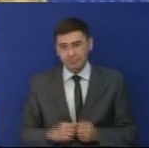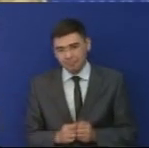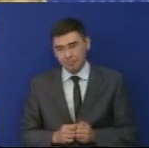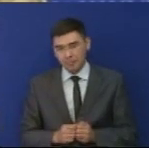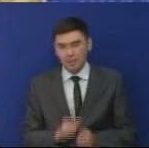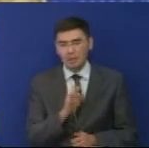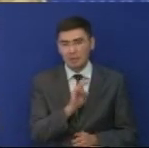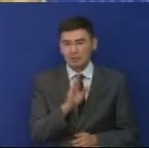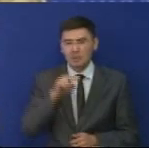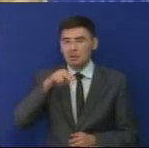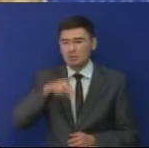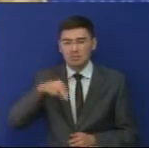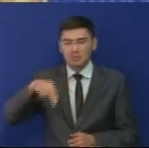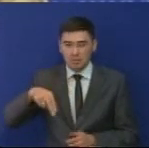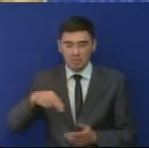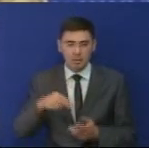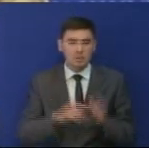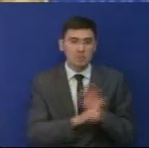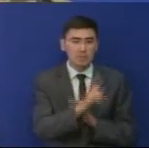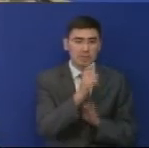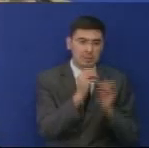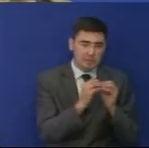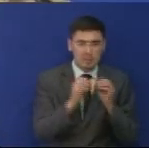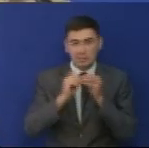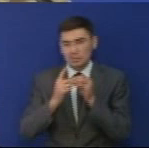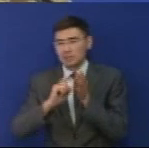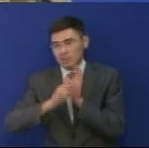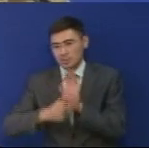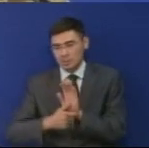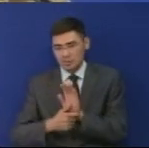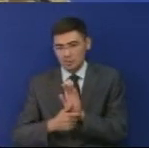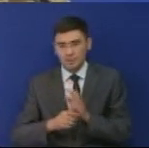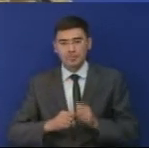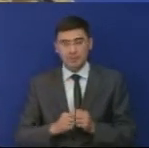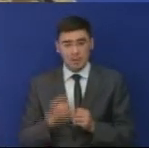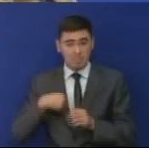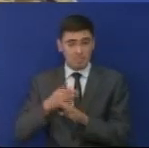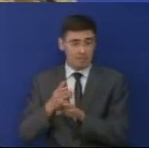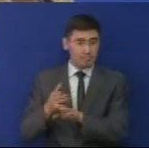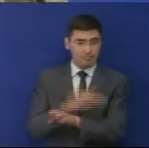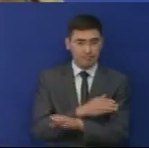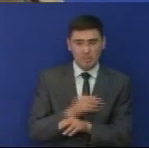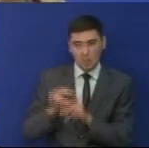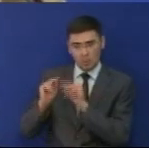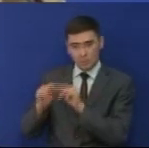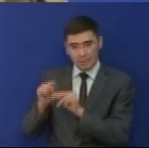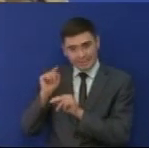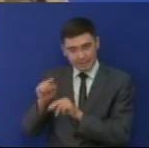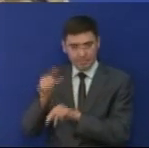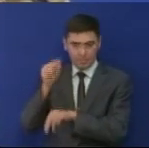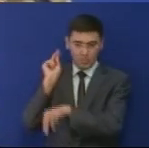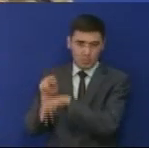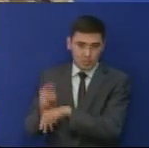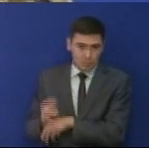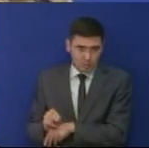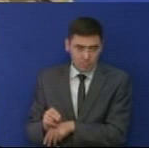начинается с 10 классов. И 11-е. Но мы начинаем, естественно, обучение первое, это с преподавателей, которые работают